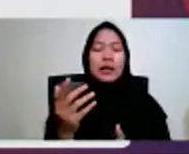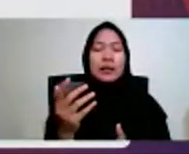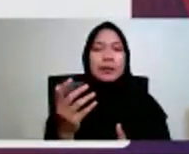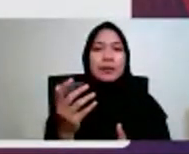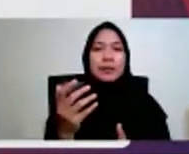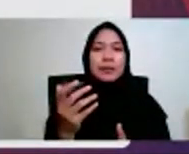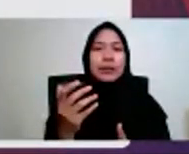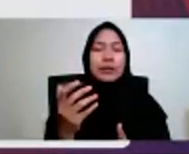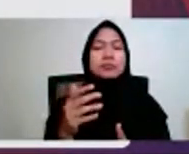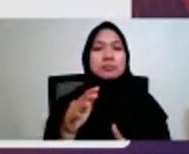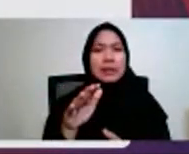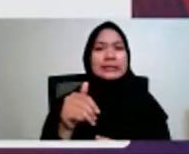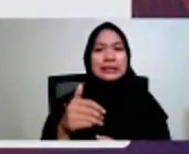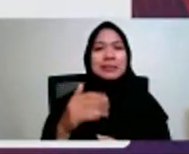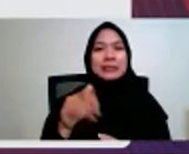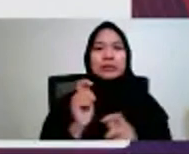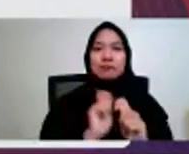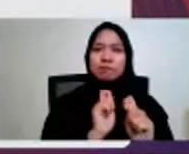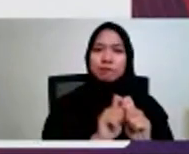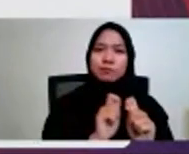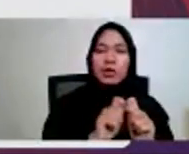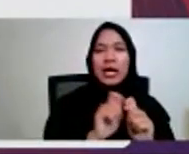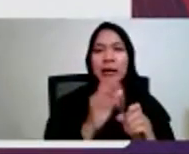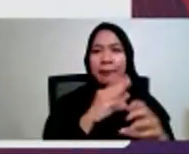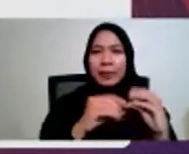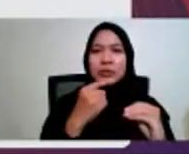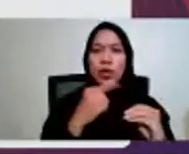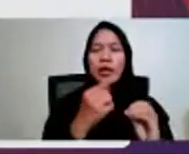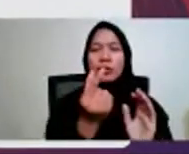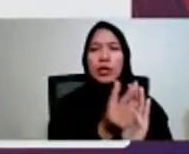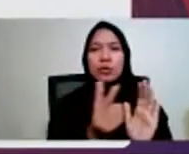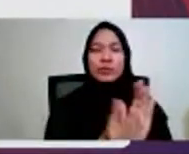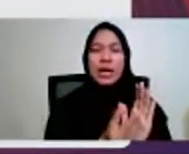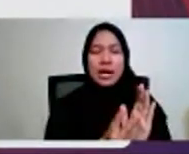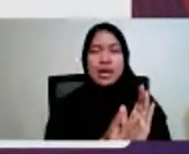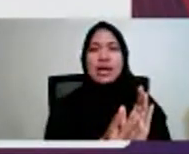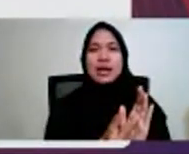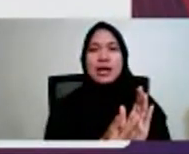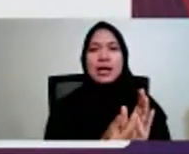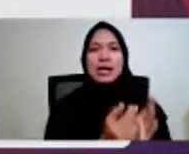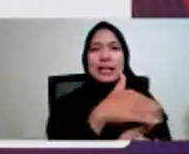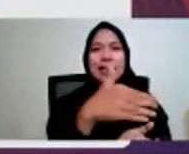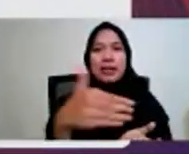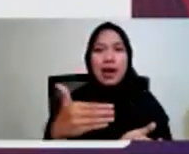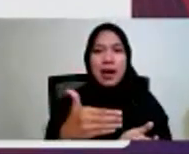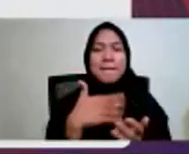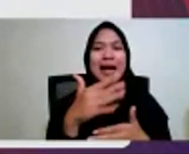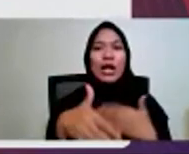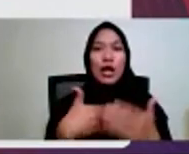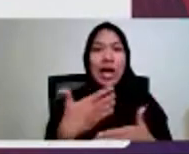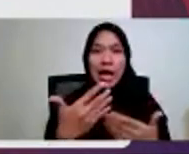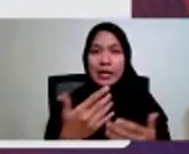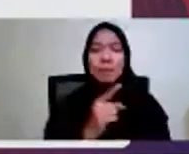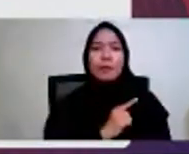sedang hadir rumuskan mengenai undang-undang mengenai data pengelolaannya